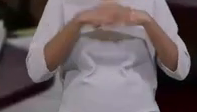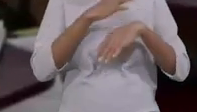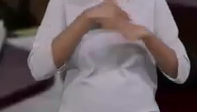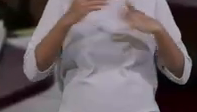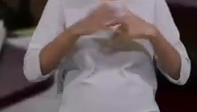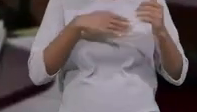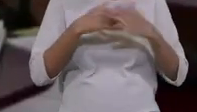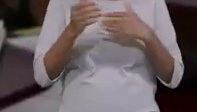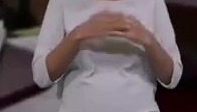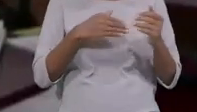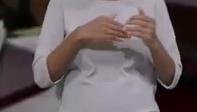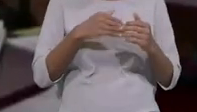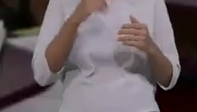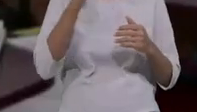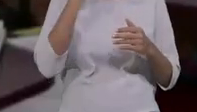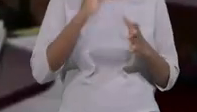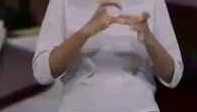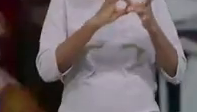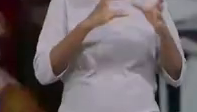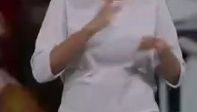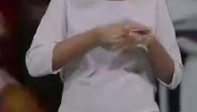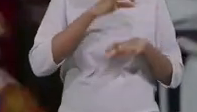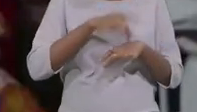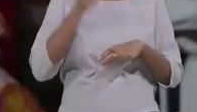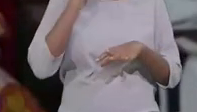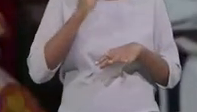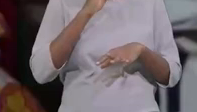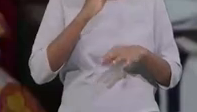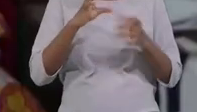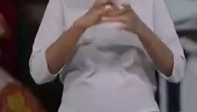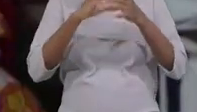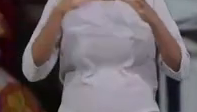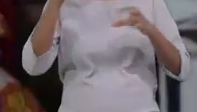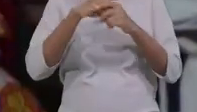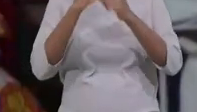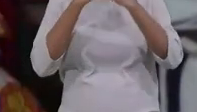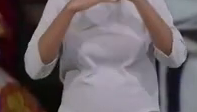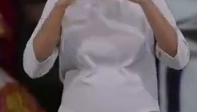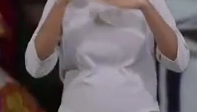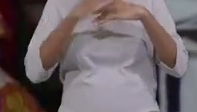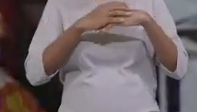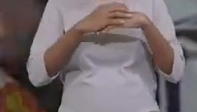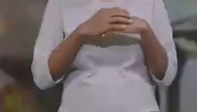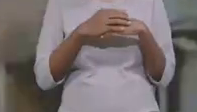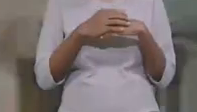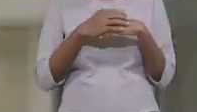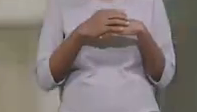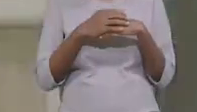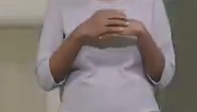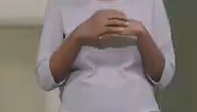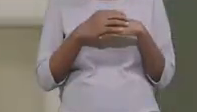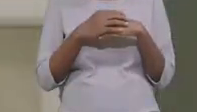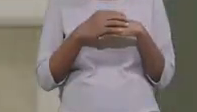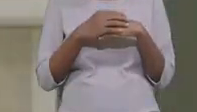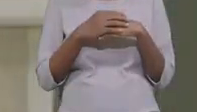sera, et tout ce que vous allez délier sur la terre sera délié.